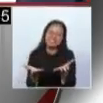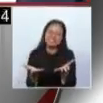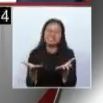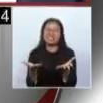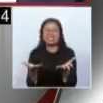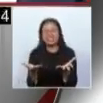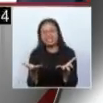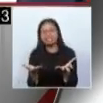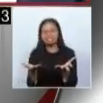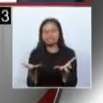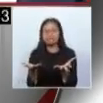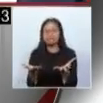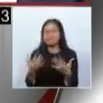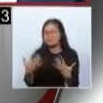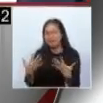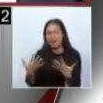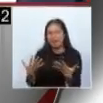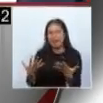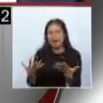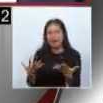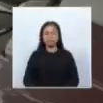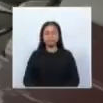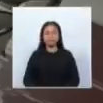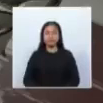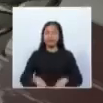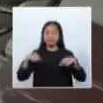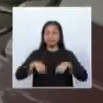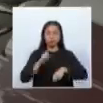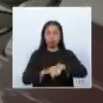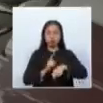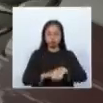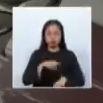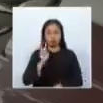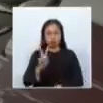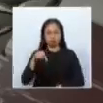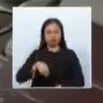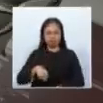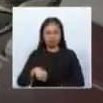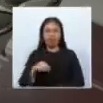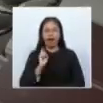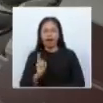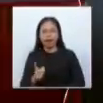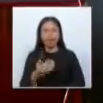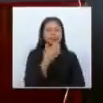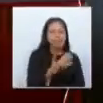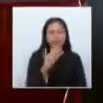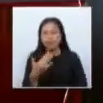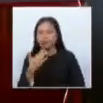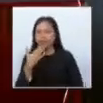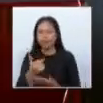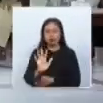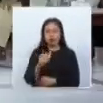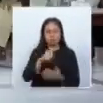katanya kira-kira begitu. Nakal sekali. Aduh, jangan sampai Mas. Kemudian untuk negatifnya,